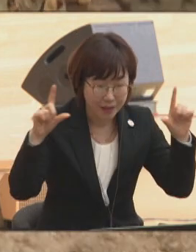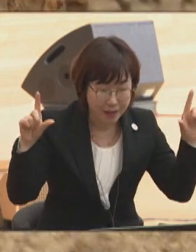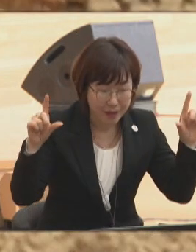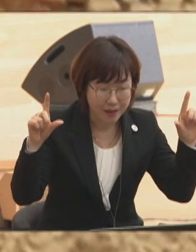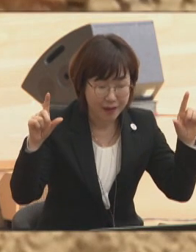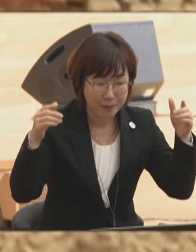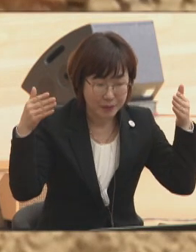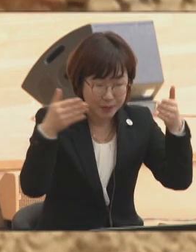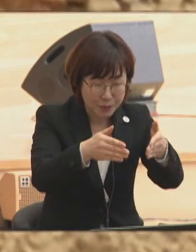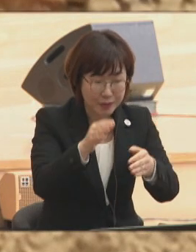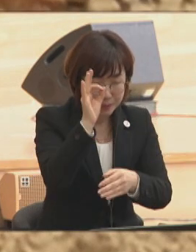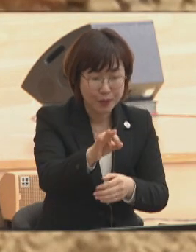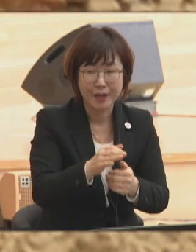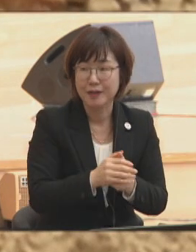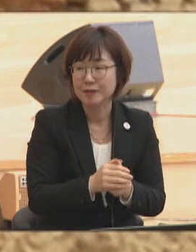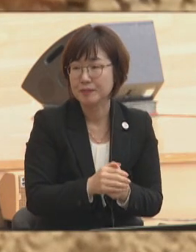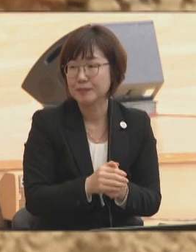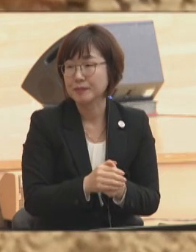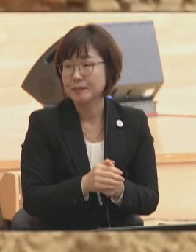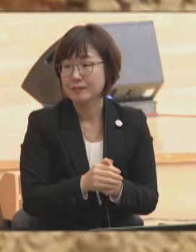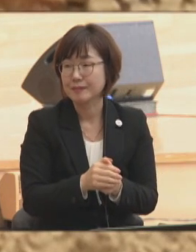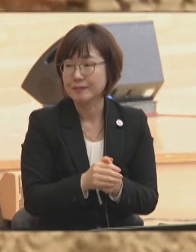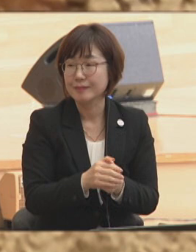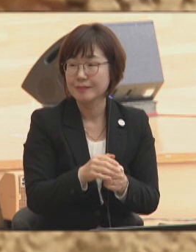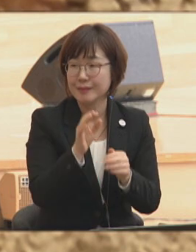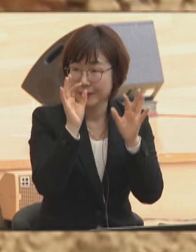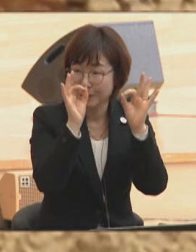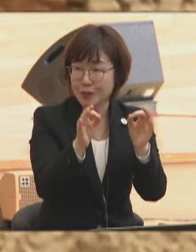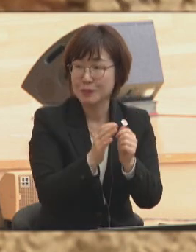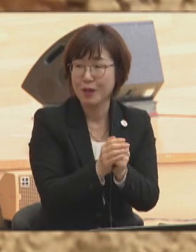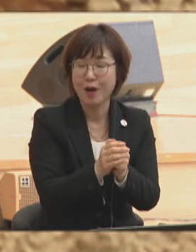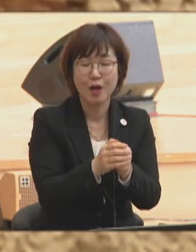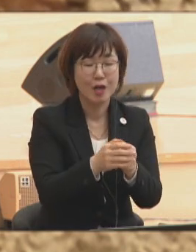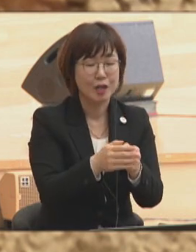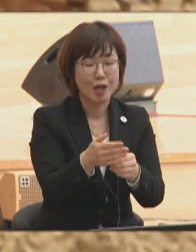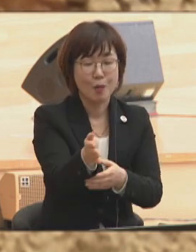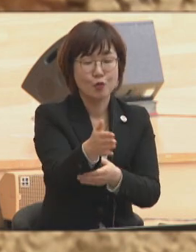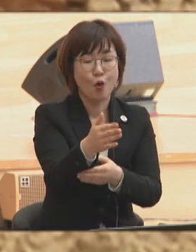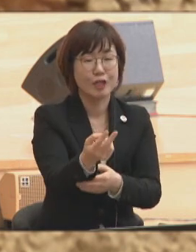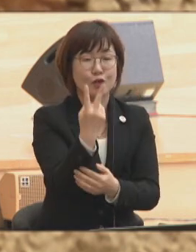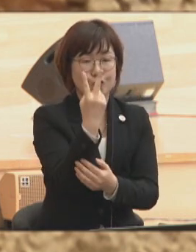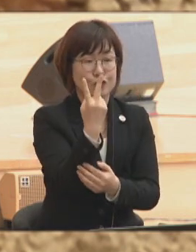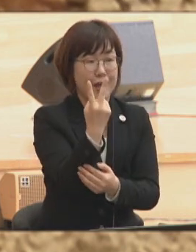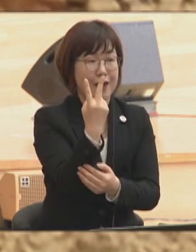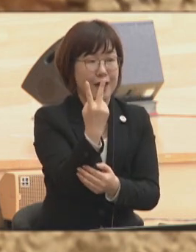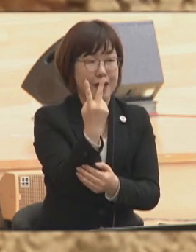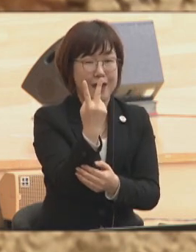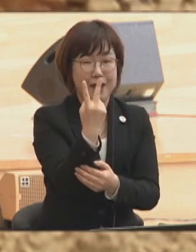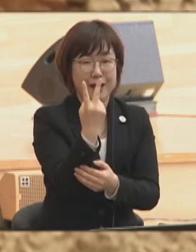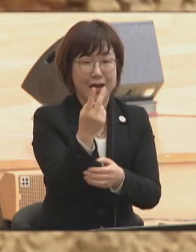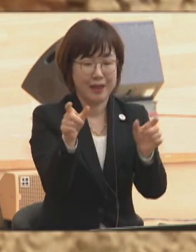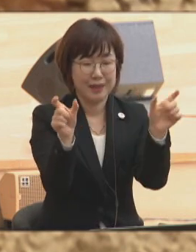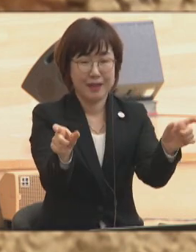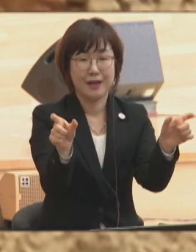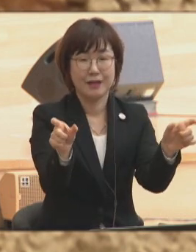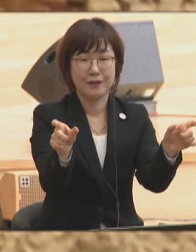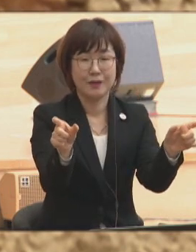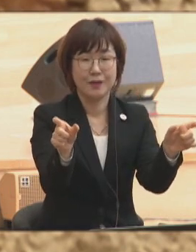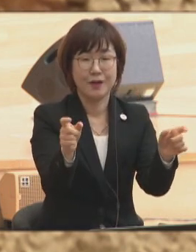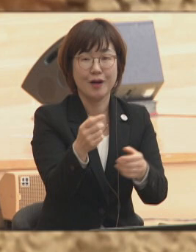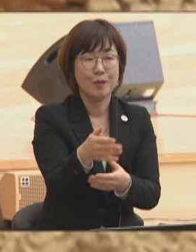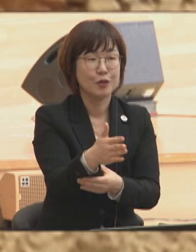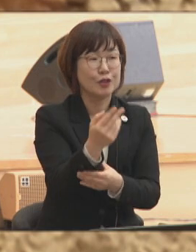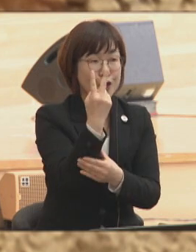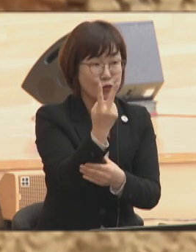더 당겨서 보면, 자, 보십시오. 자, 모자이크에 두 마리의 물고기가 나옵니다. 오병이어 현장이니까 두